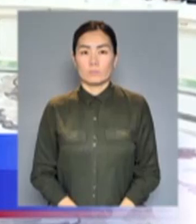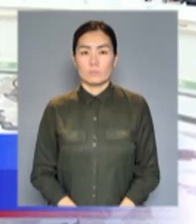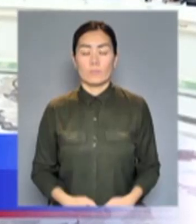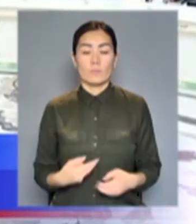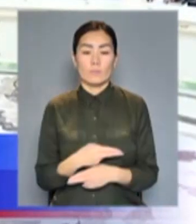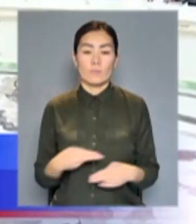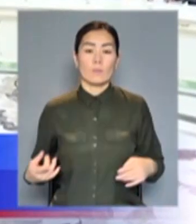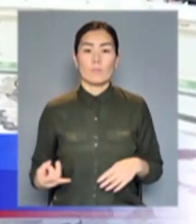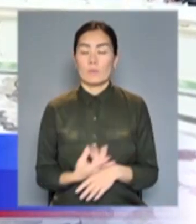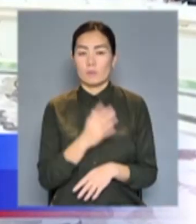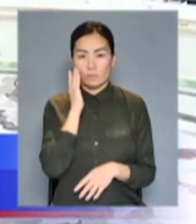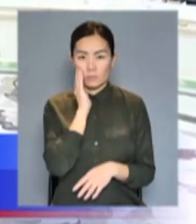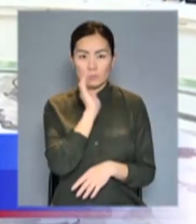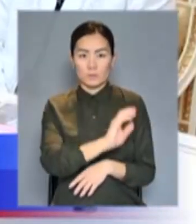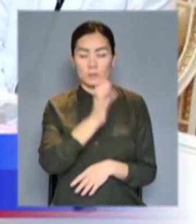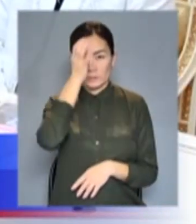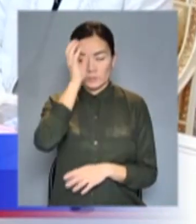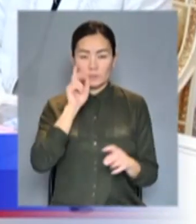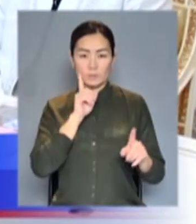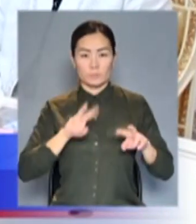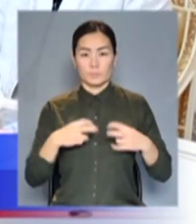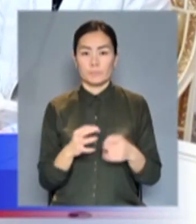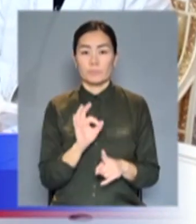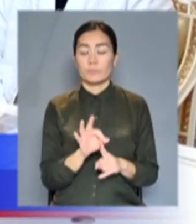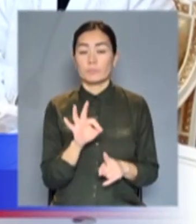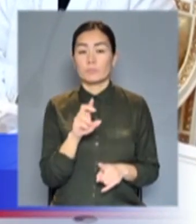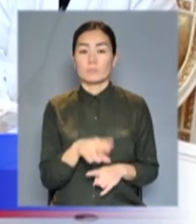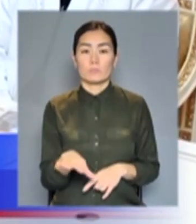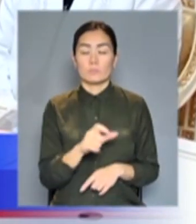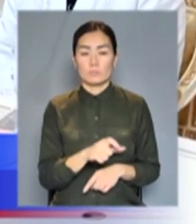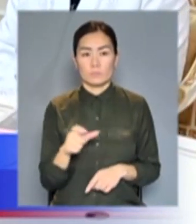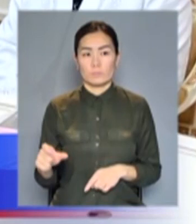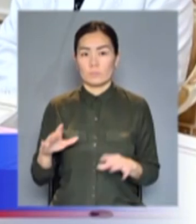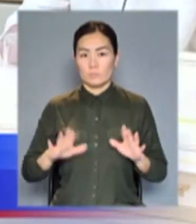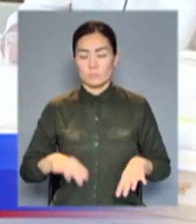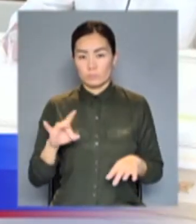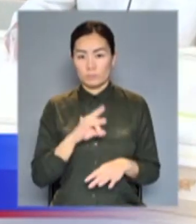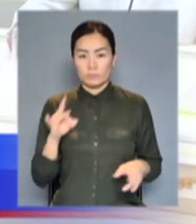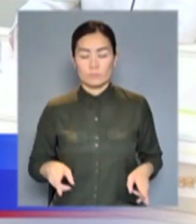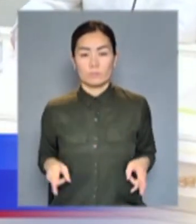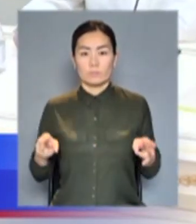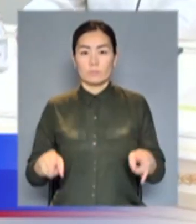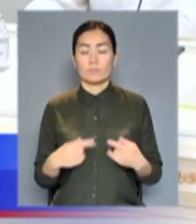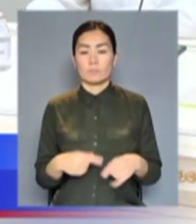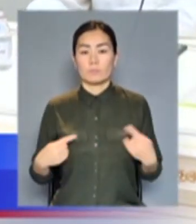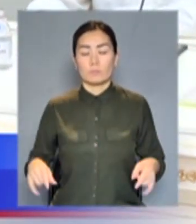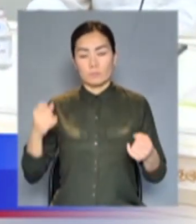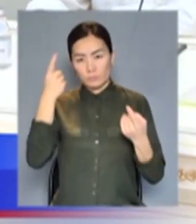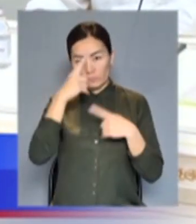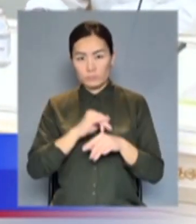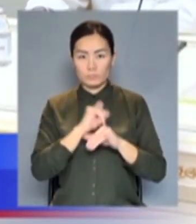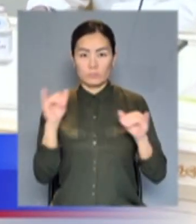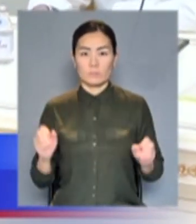Бұл тақырыпта алғаш рет өткізіліп жатқан ғылыми дөңгелек үстелдің мақсаты облыс тұрғындары арасында діни экстремизм мен терроризм